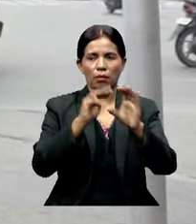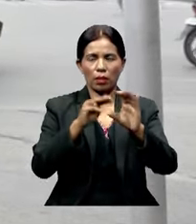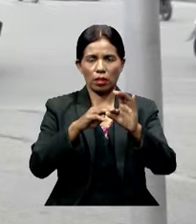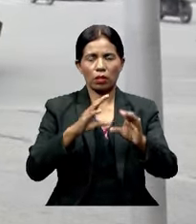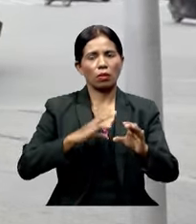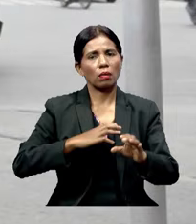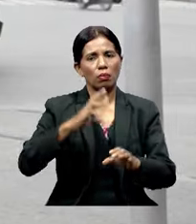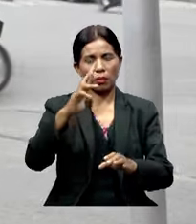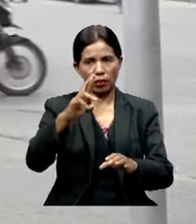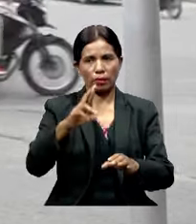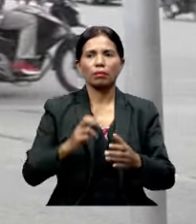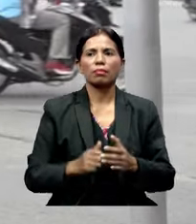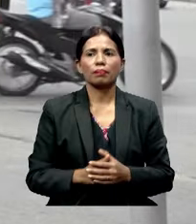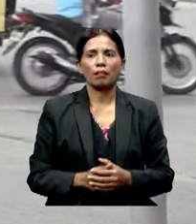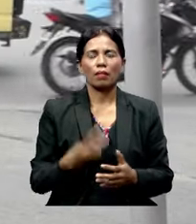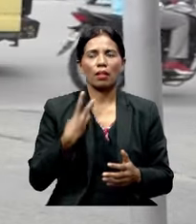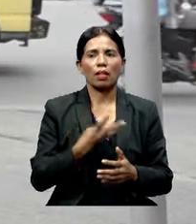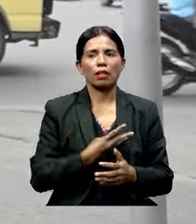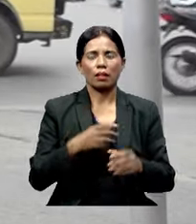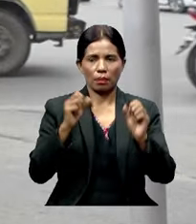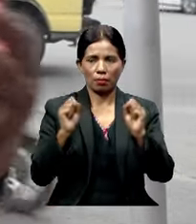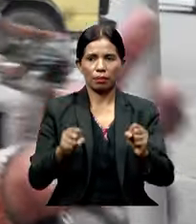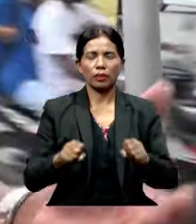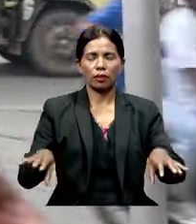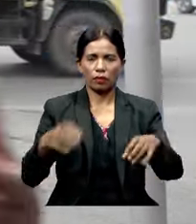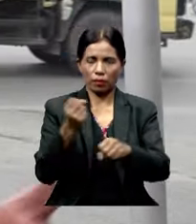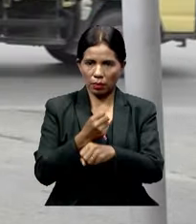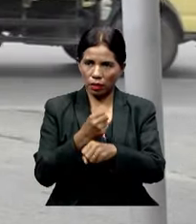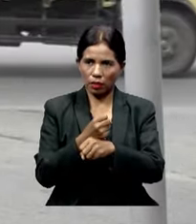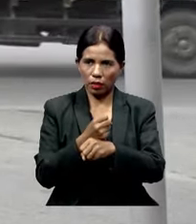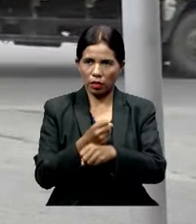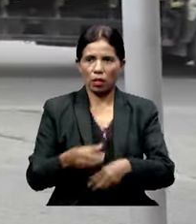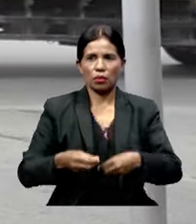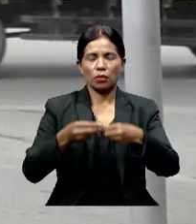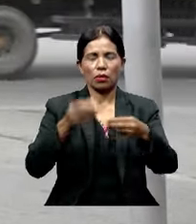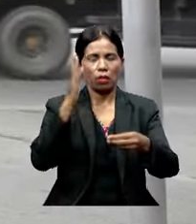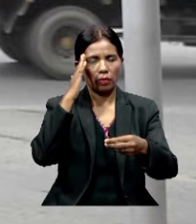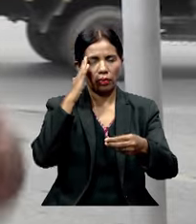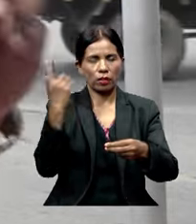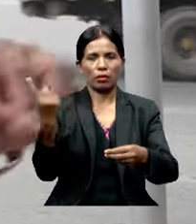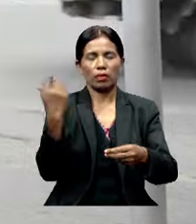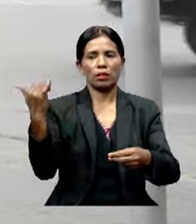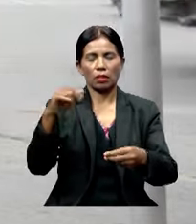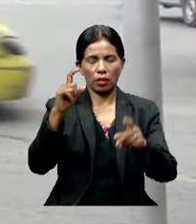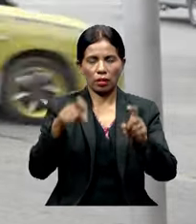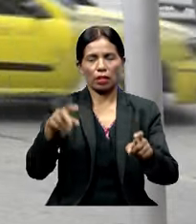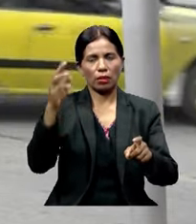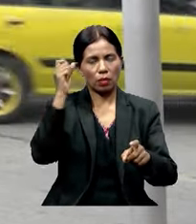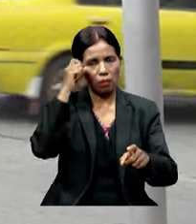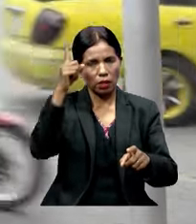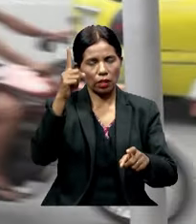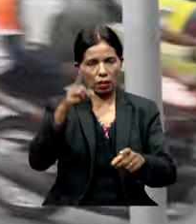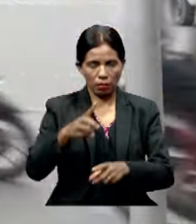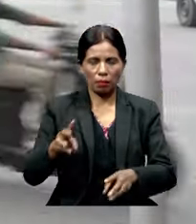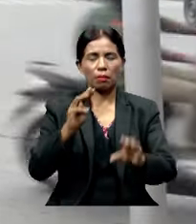Comoro. Ita kazan para fahano ini fatin basira para sira tengki komprende mercado ne mercado. Estrada ne